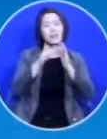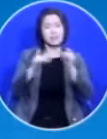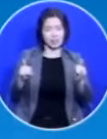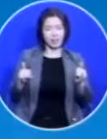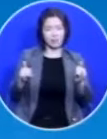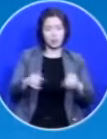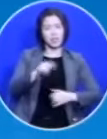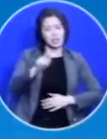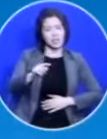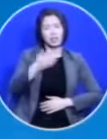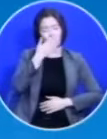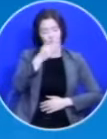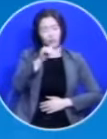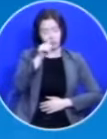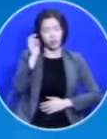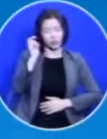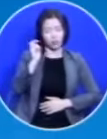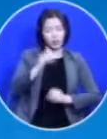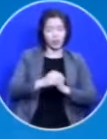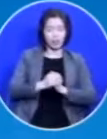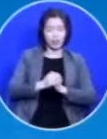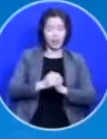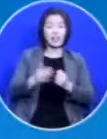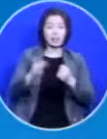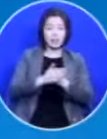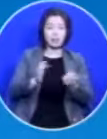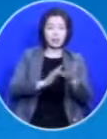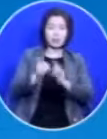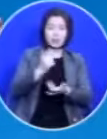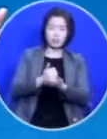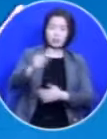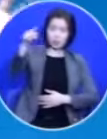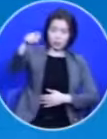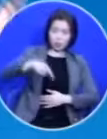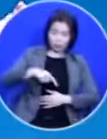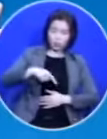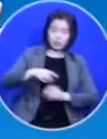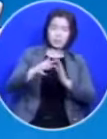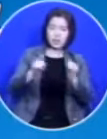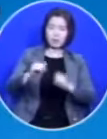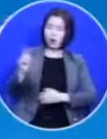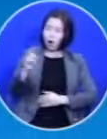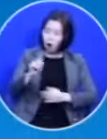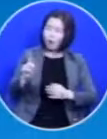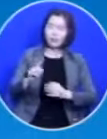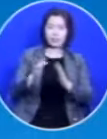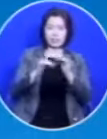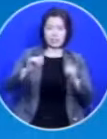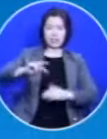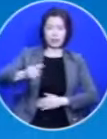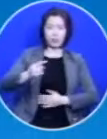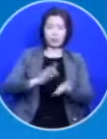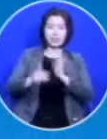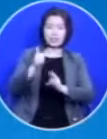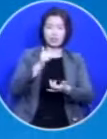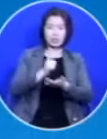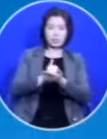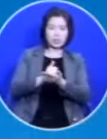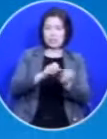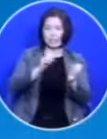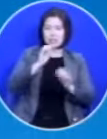이럴 수가 있겠구나 그래서 예수님께 나오는 사람은 어떤 사람도 예수님이 싫어 버리지